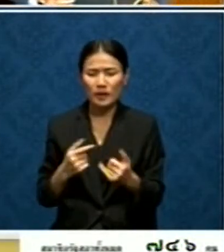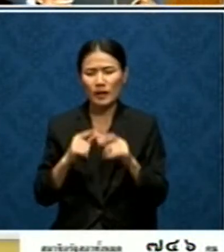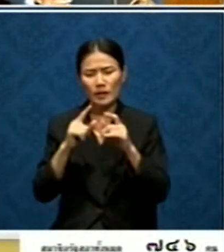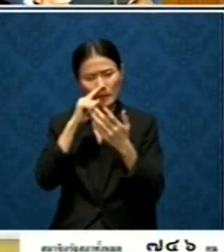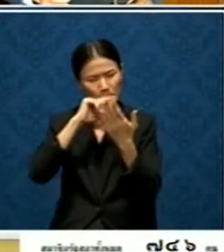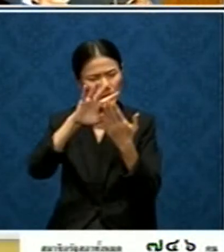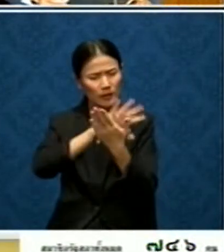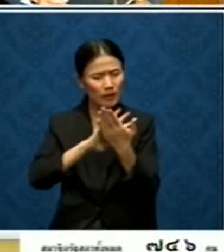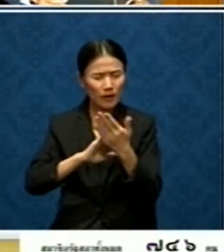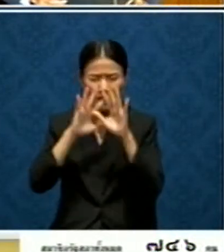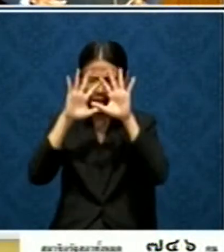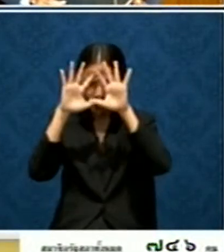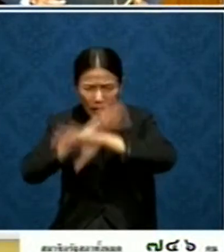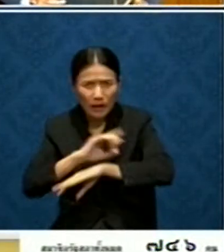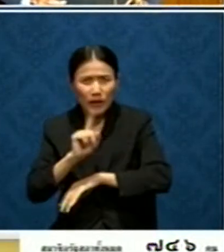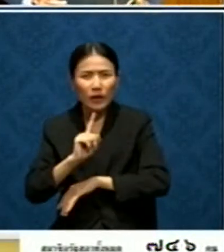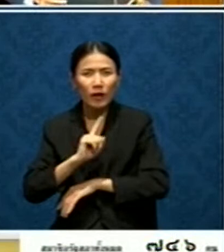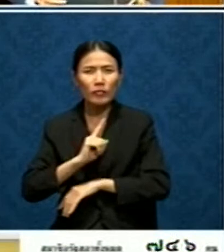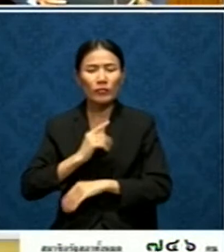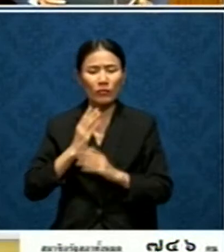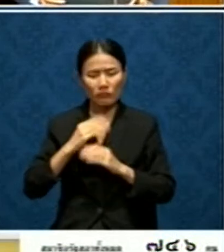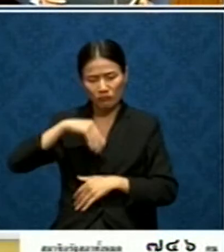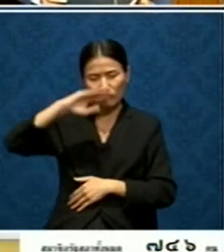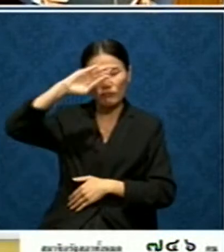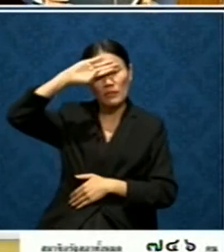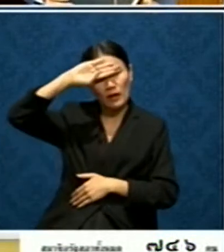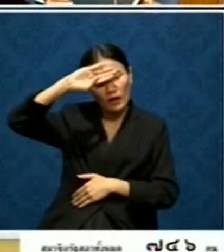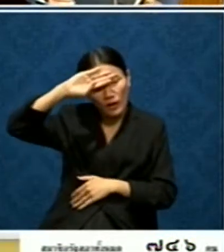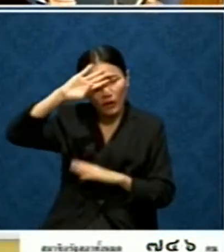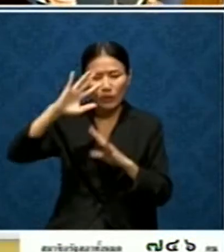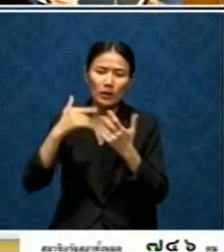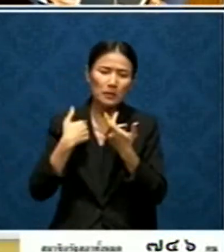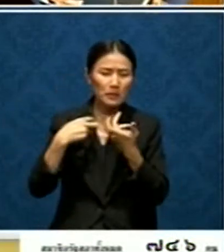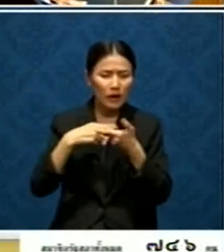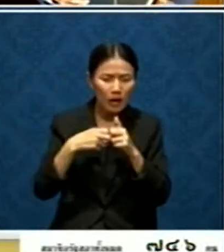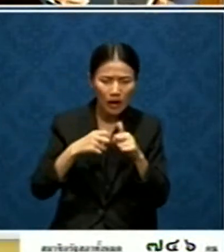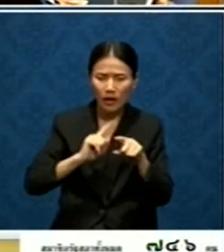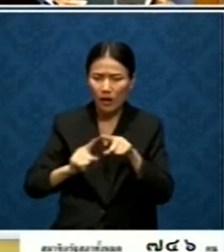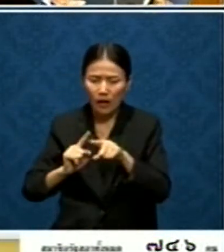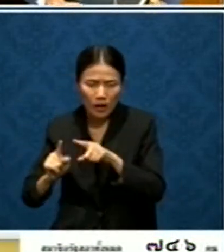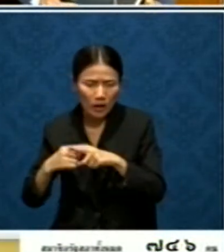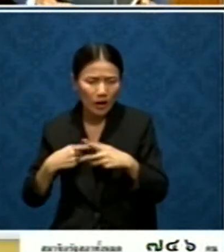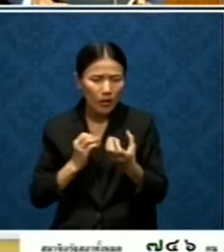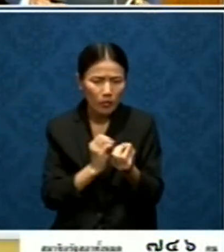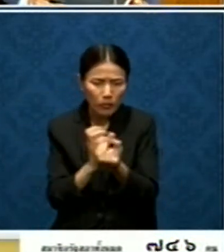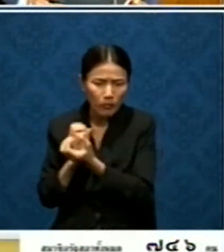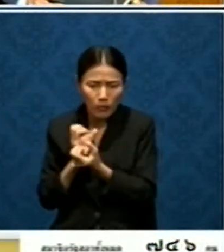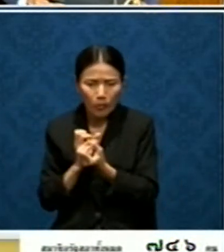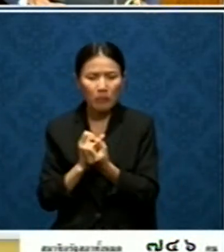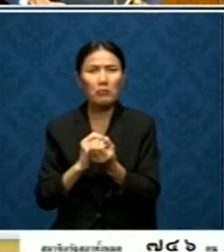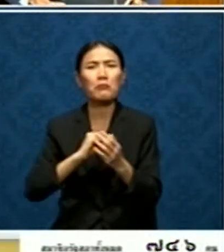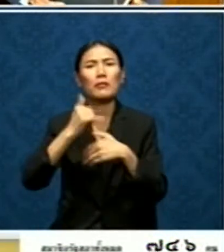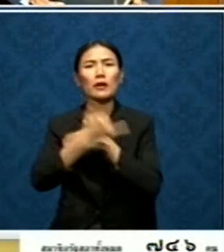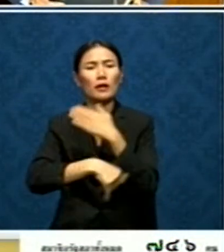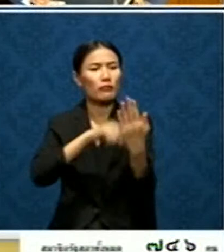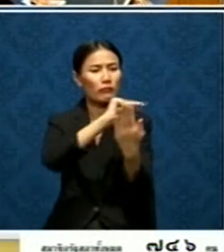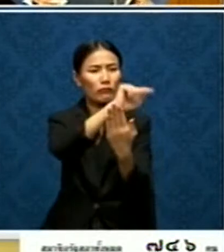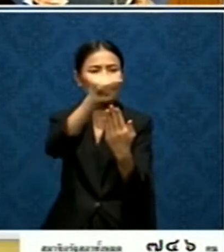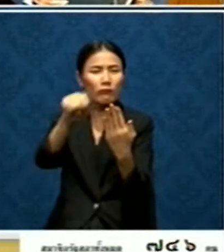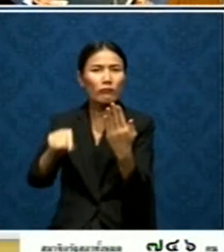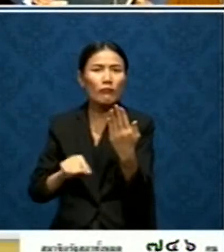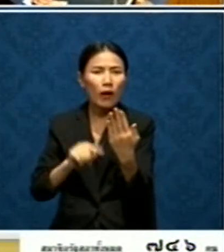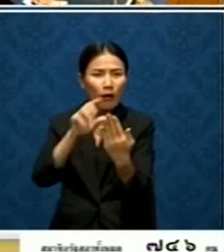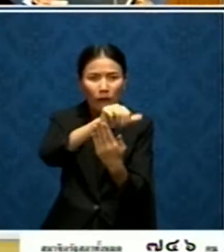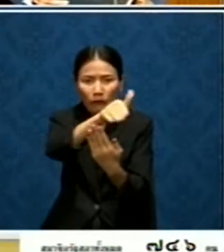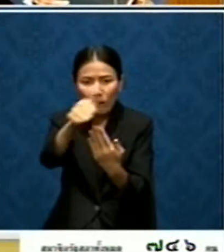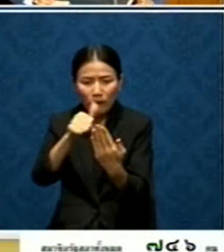ยที่ได้รับผลกระทบมากกว่าประเทศเพื่อนบ้านในช่วงโควิด-19